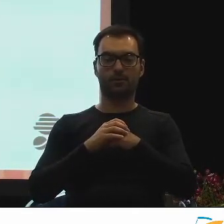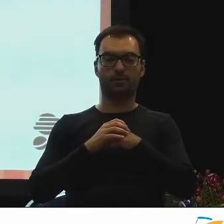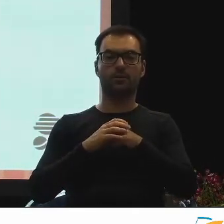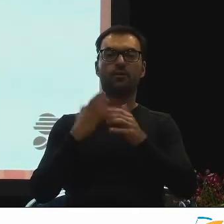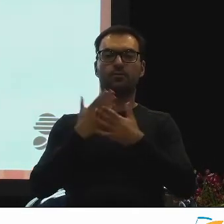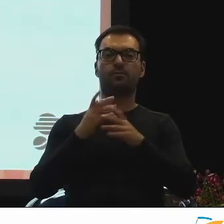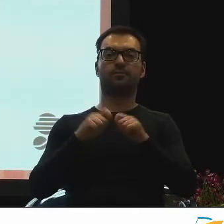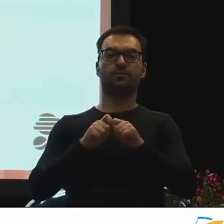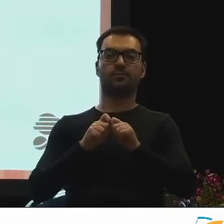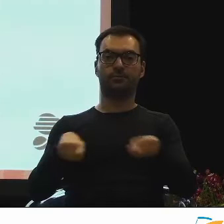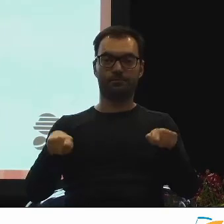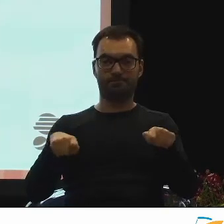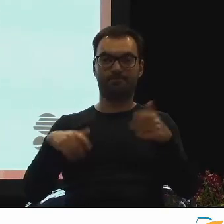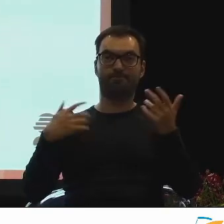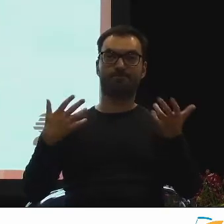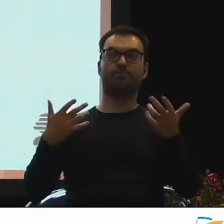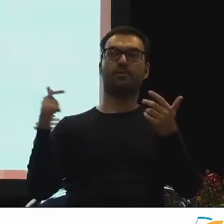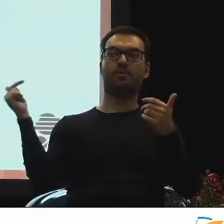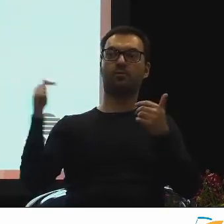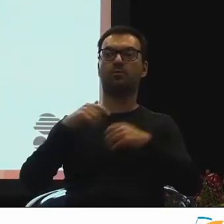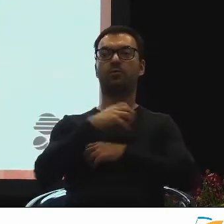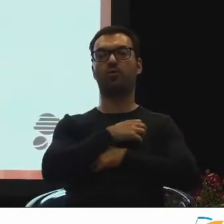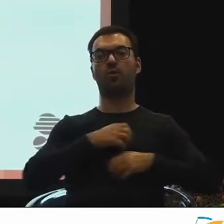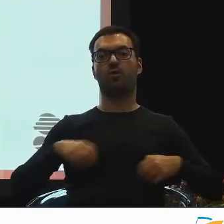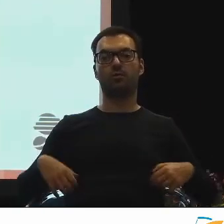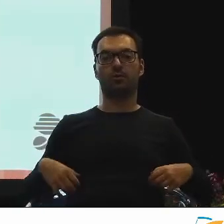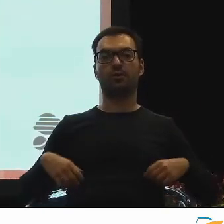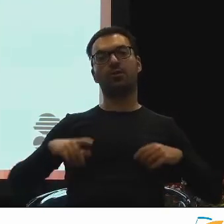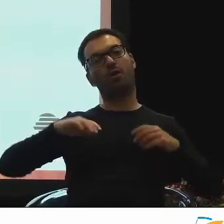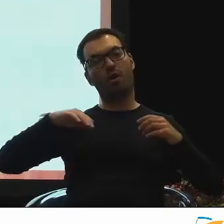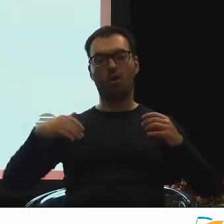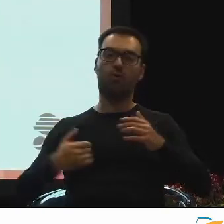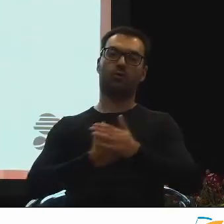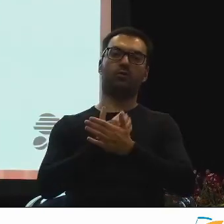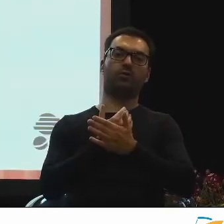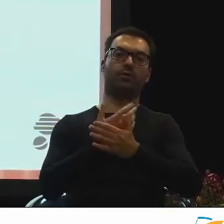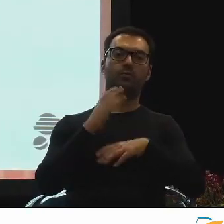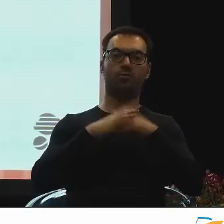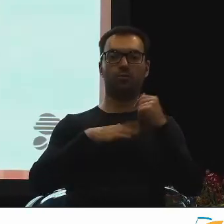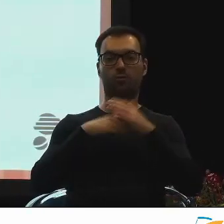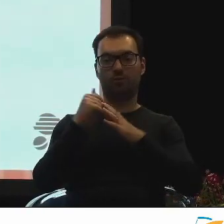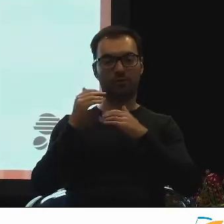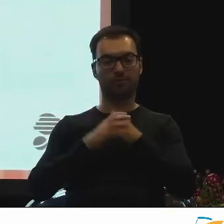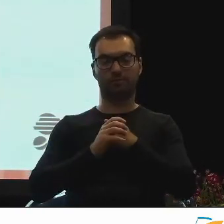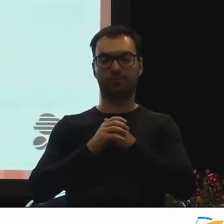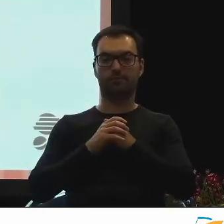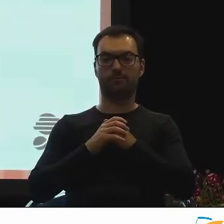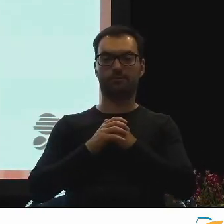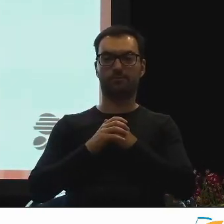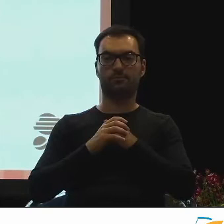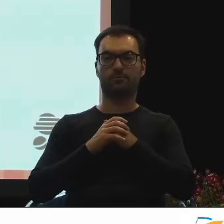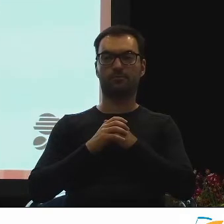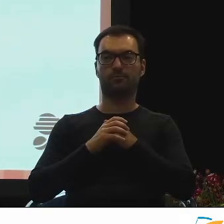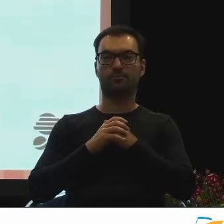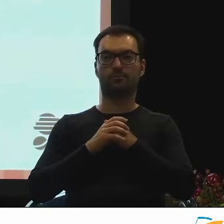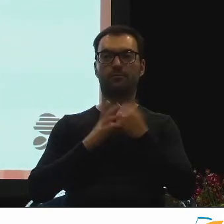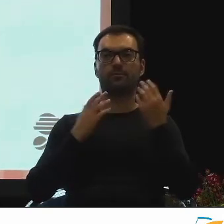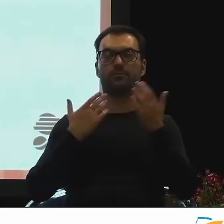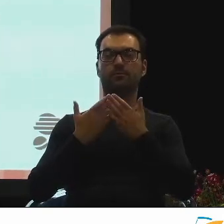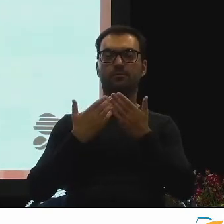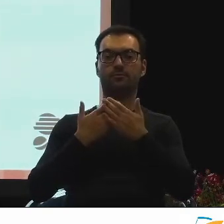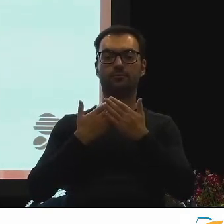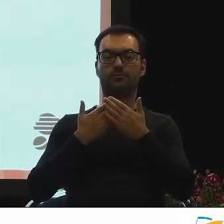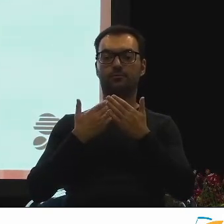prostu zostały przerwane i należy gospodarkę w nowy sposób ukształtować. I